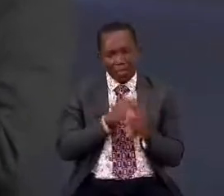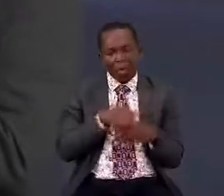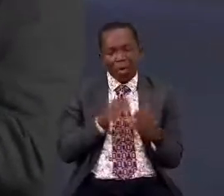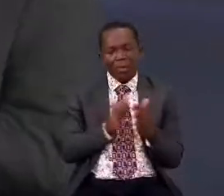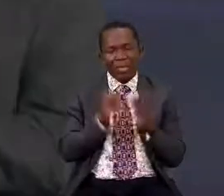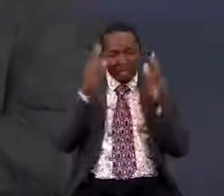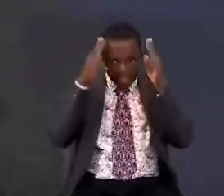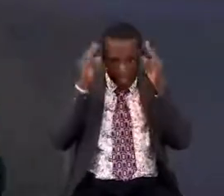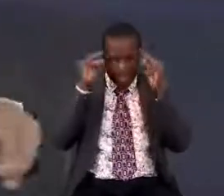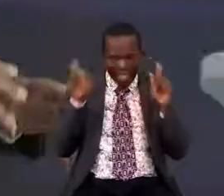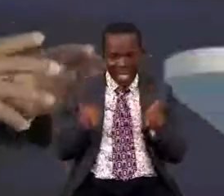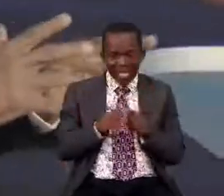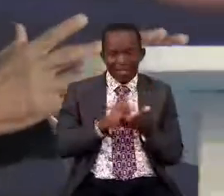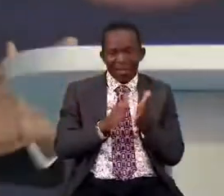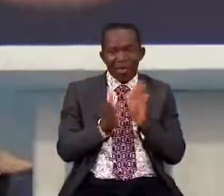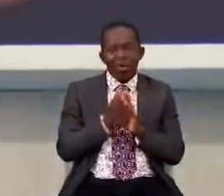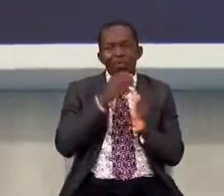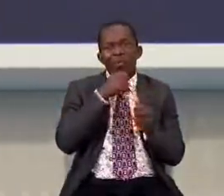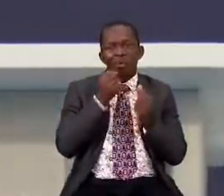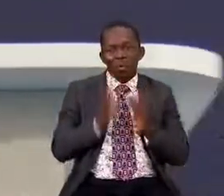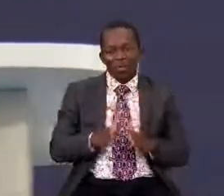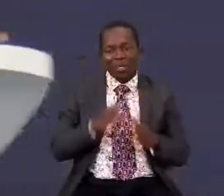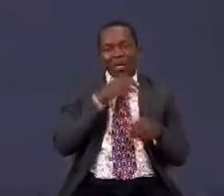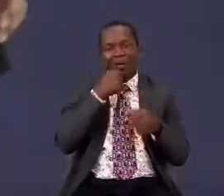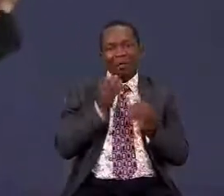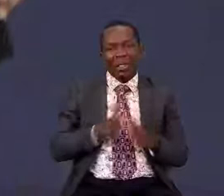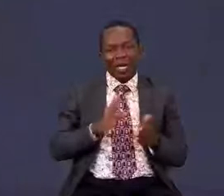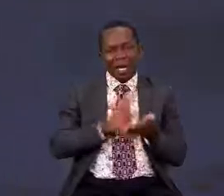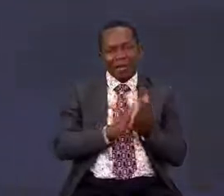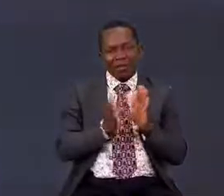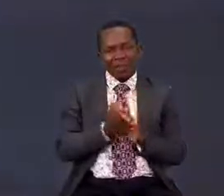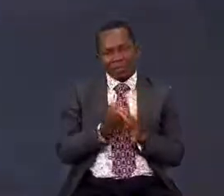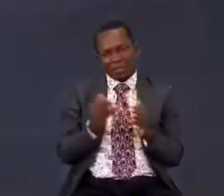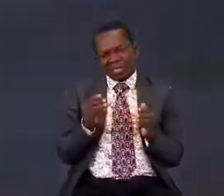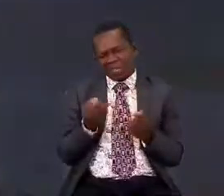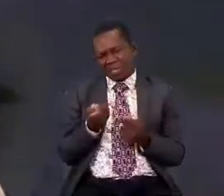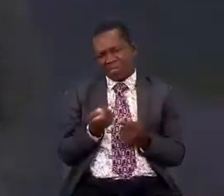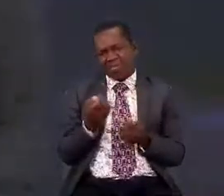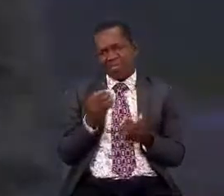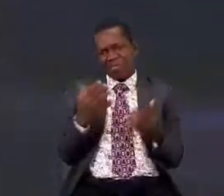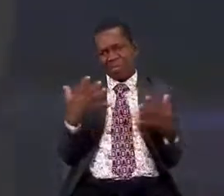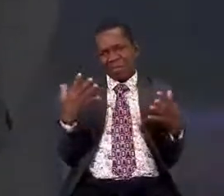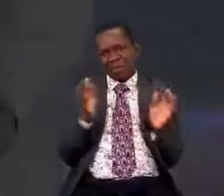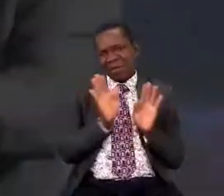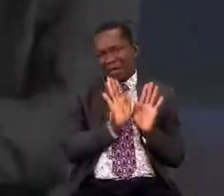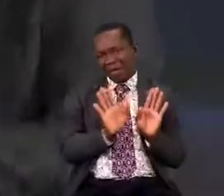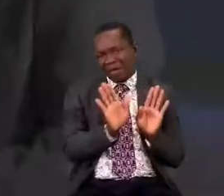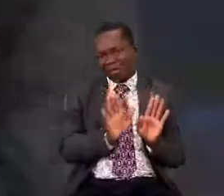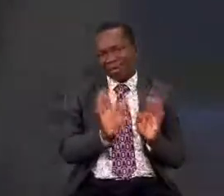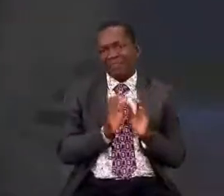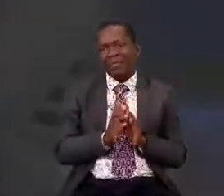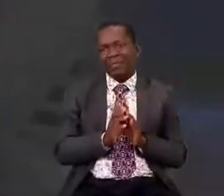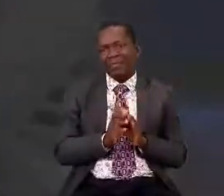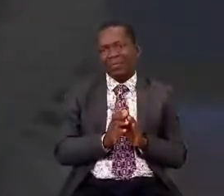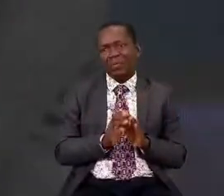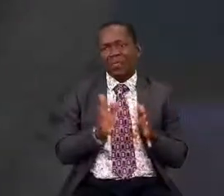tu deviens un peu plus timide que tu l'étais quand tu étais encore adolescent, tu deviens un peu plus craintif que tu ne l'étais quand tu as commencé le